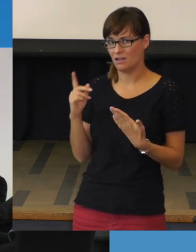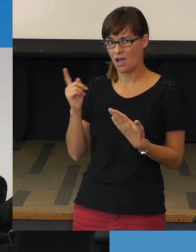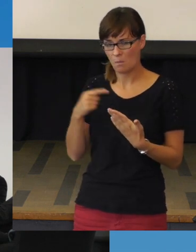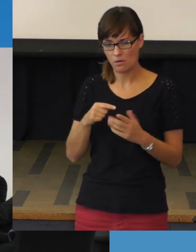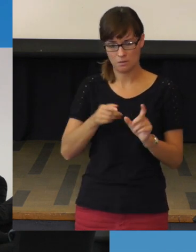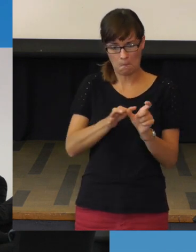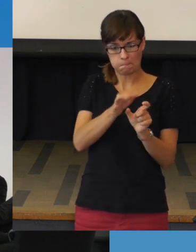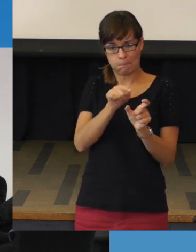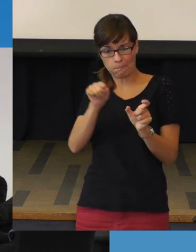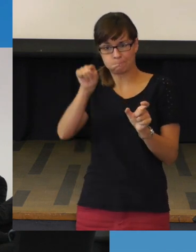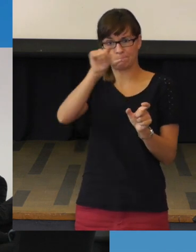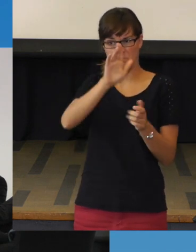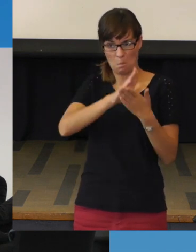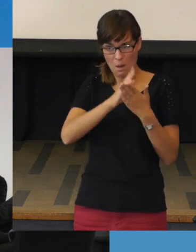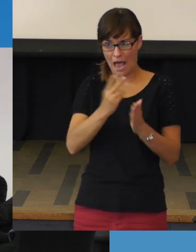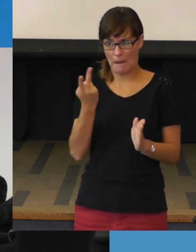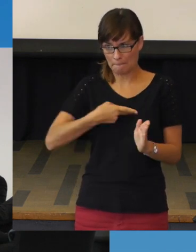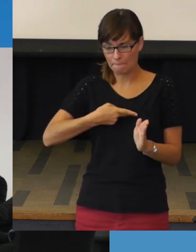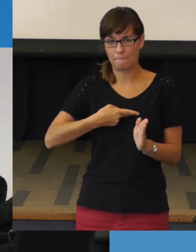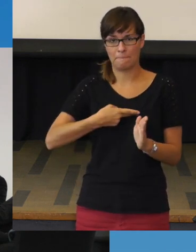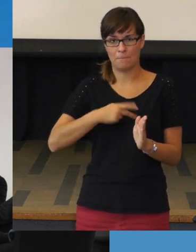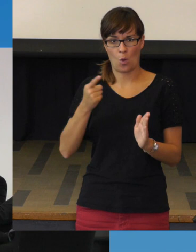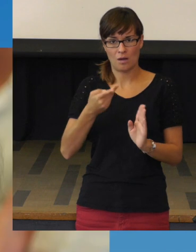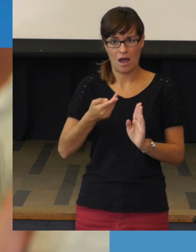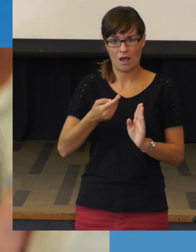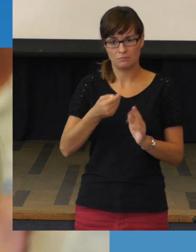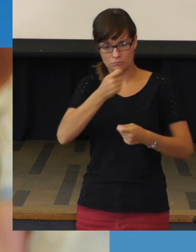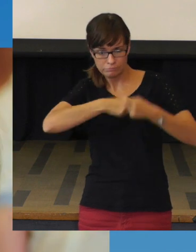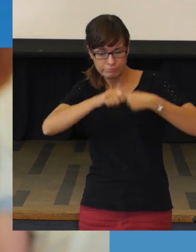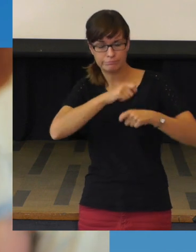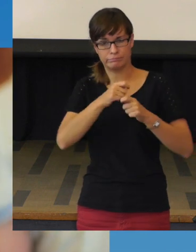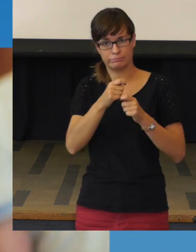Aneurysma sitzen lassen, bleiben oder soll ich